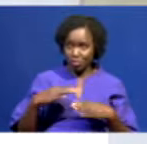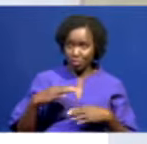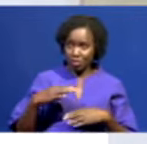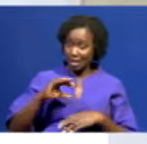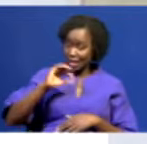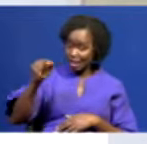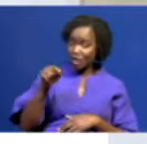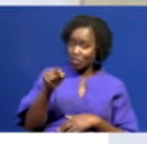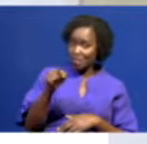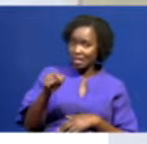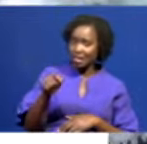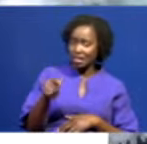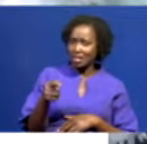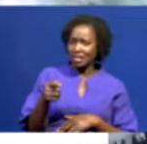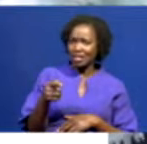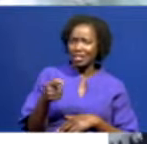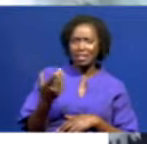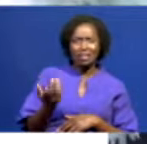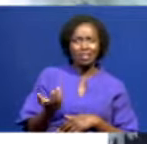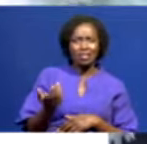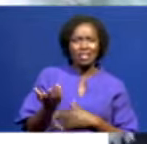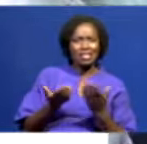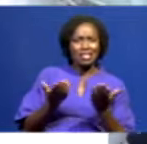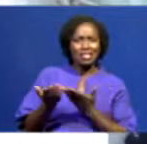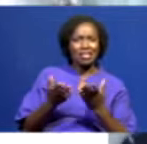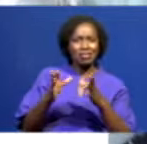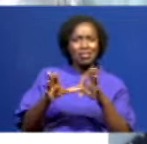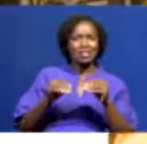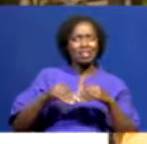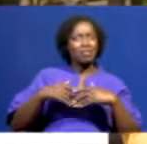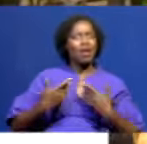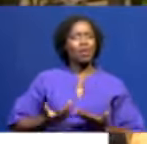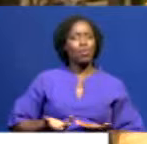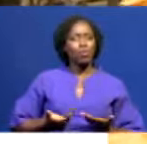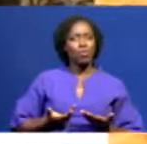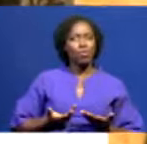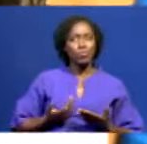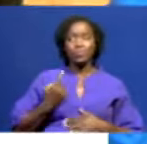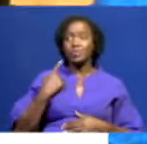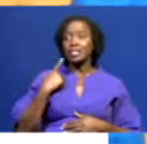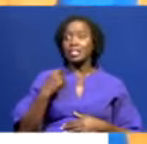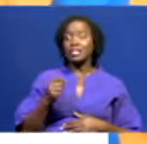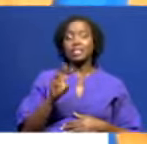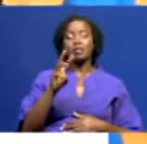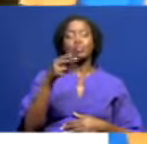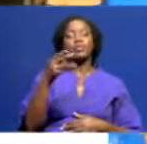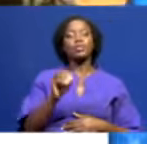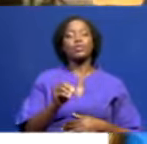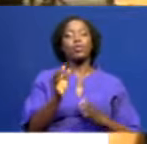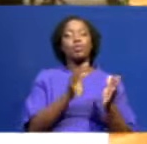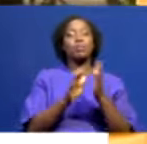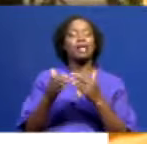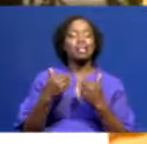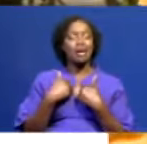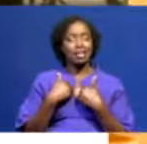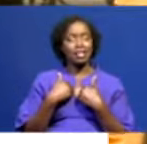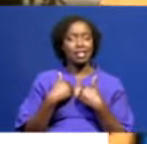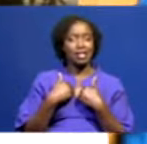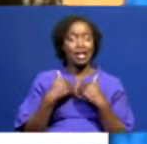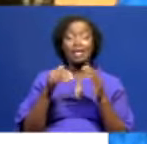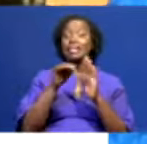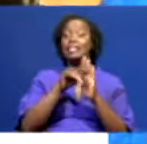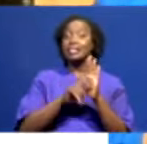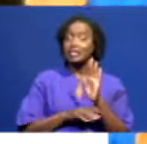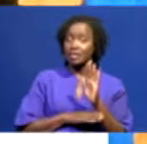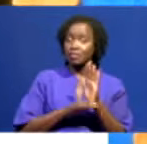county watapokea huduma ya kutosha. Recently, WHO came out with a plan that, and a statement